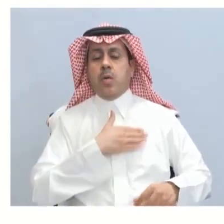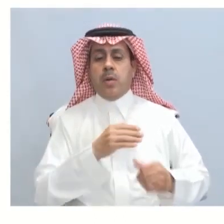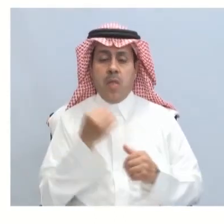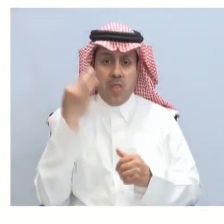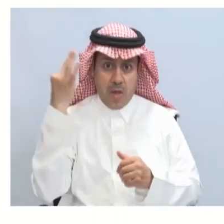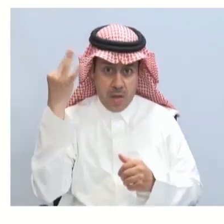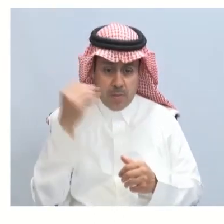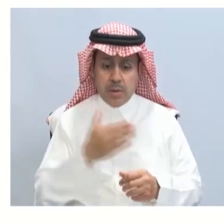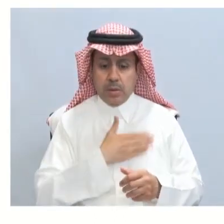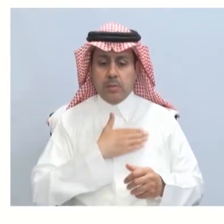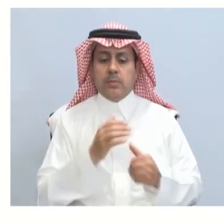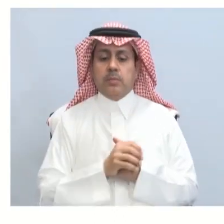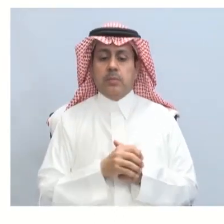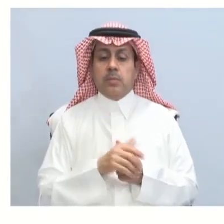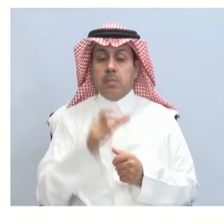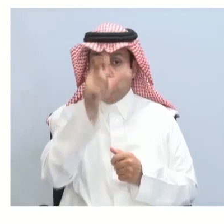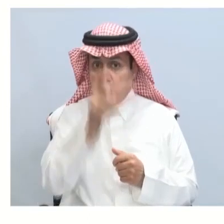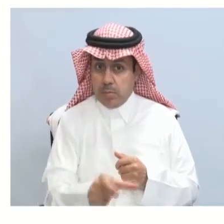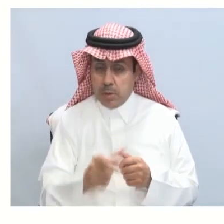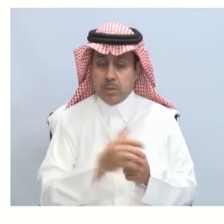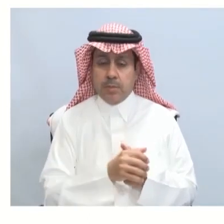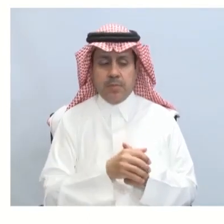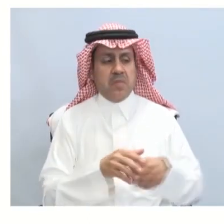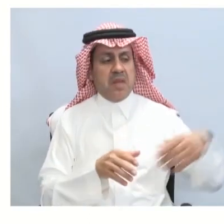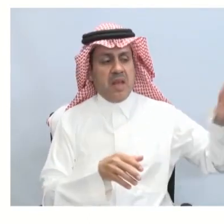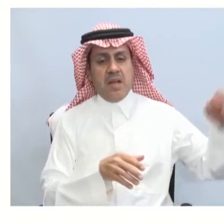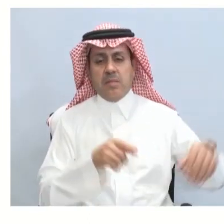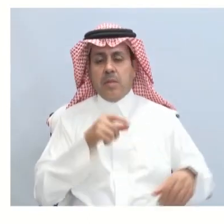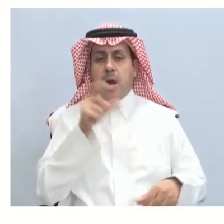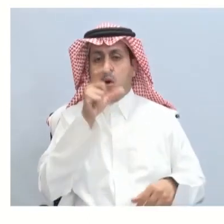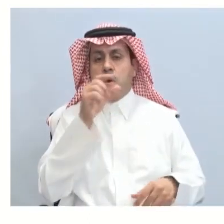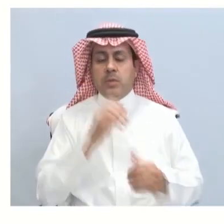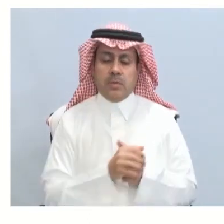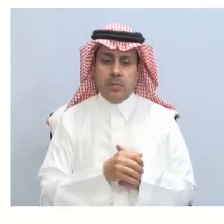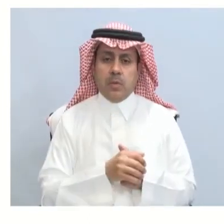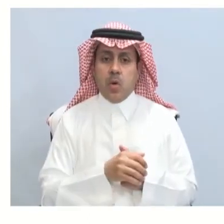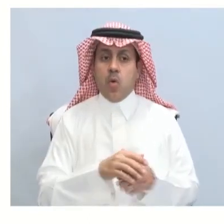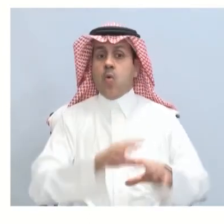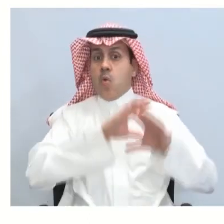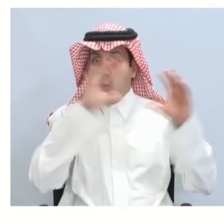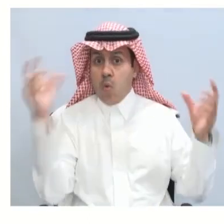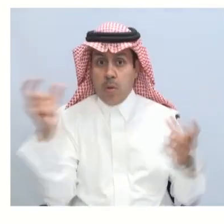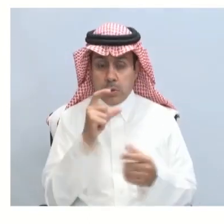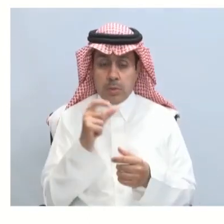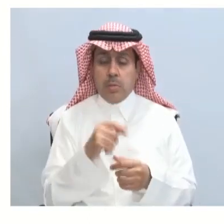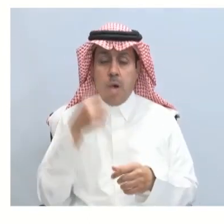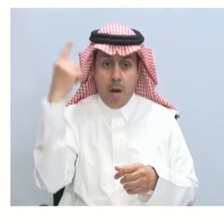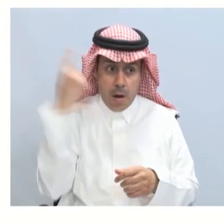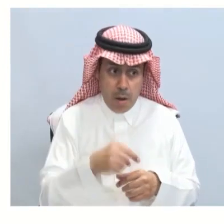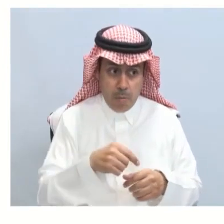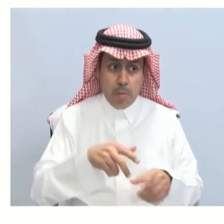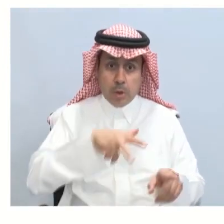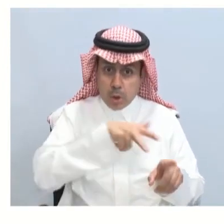ثلاث مرات بحسب امرئ من الشر ان يحقر اخاه المسلم كل المسلم على المسلم حرام دمه